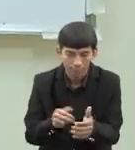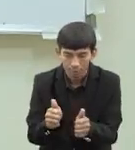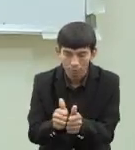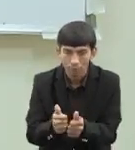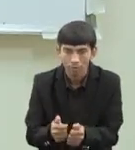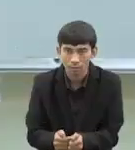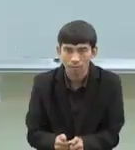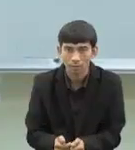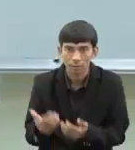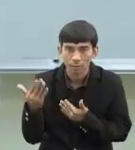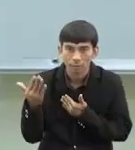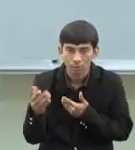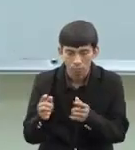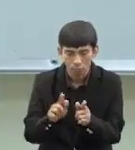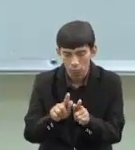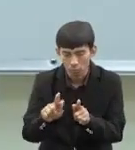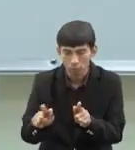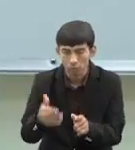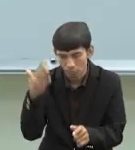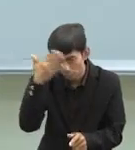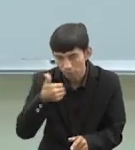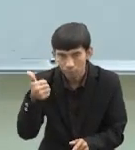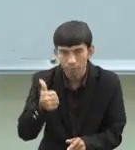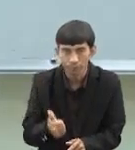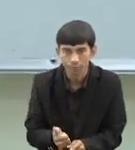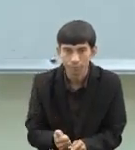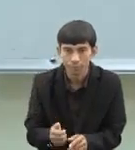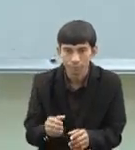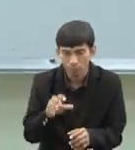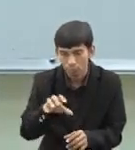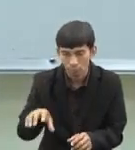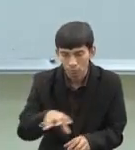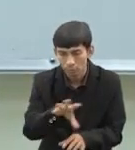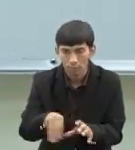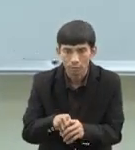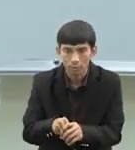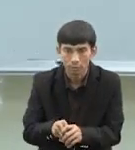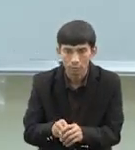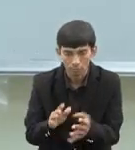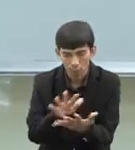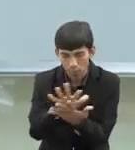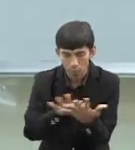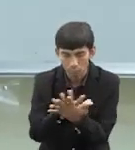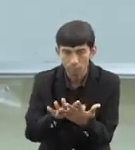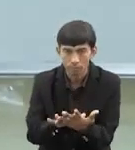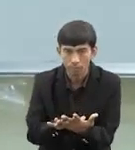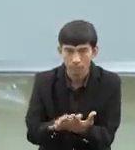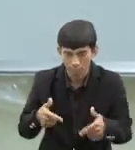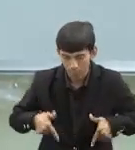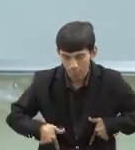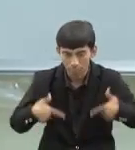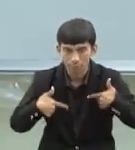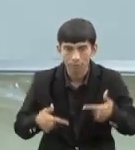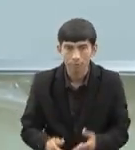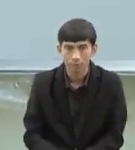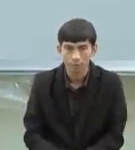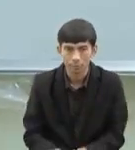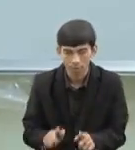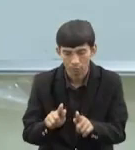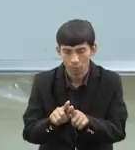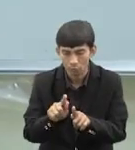Ta xong ăn cho mình nè cơ rú. Sở nó chuôn cho mình nâng bịa sở. Tư tì chuôn nâng bịa mù mì nâng bịa chi